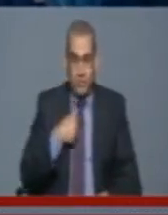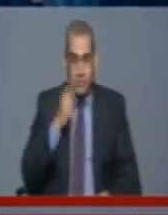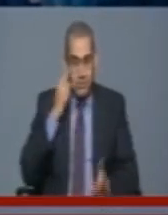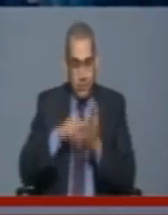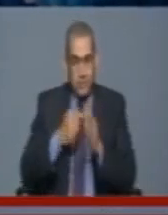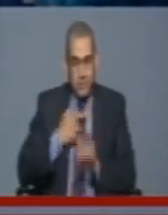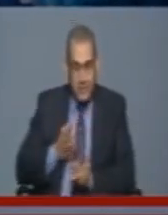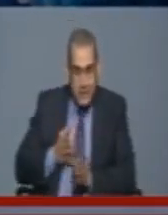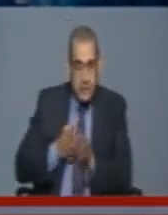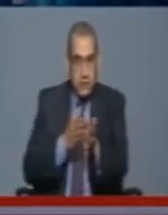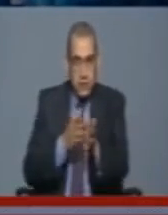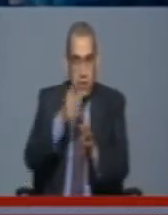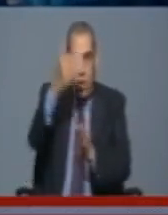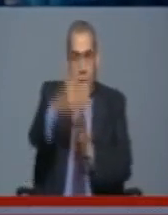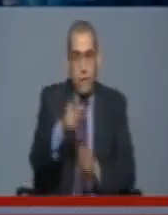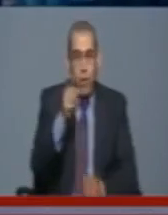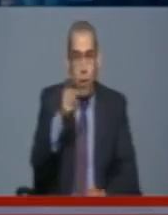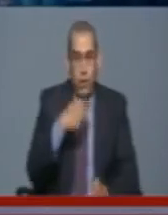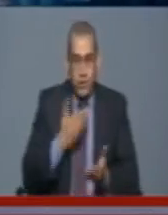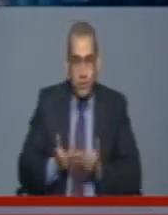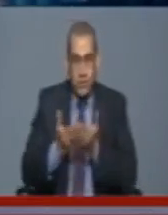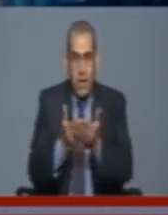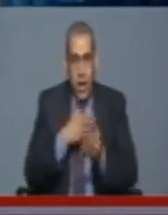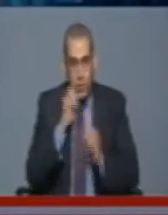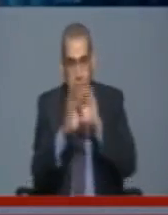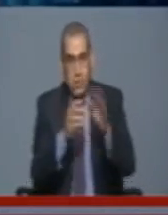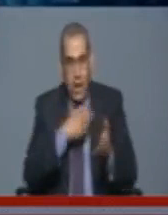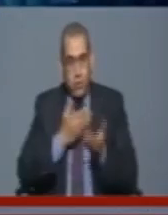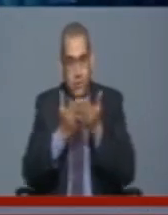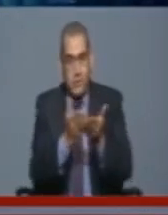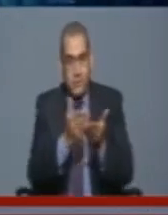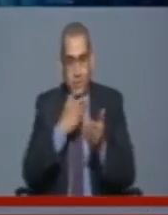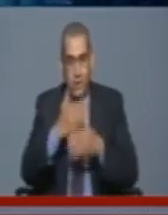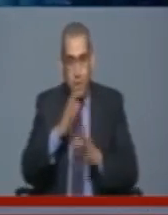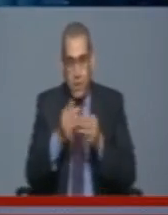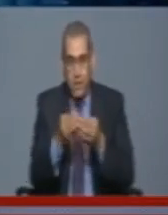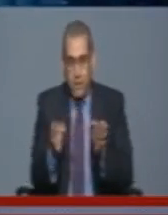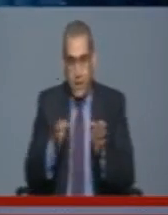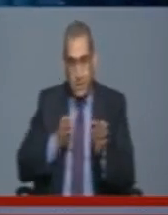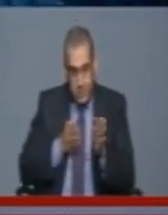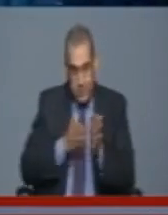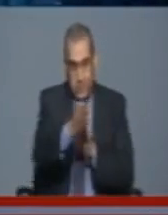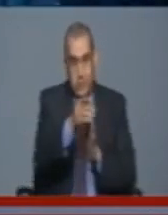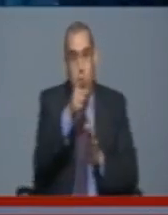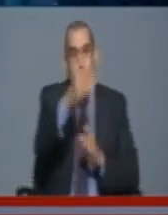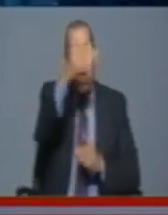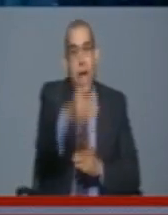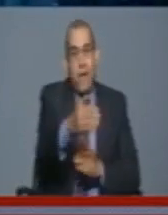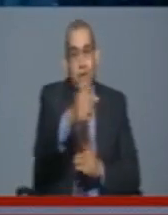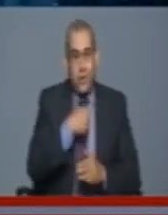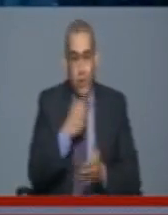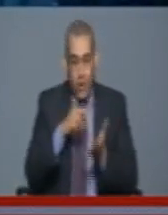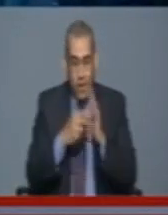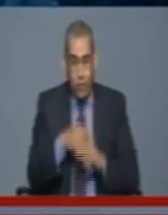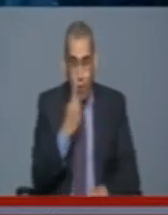احنا بنقدمها تدخل حقيقة للناس. فمش الدور مش عندنا احنا بس، لا